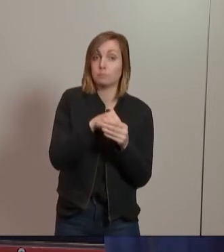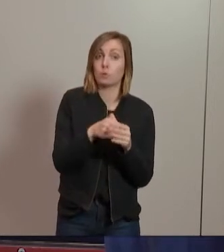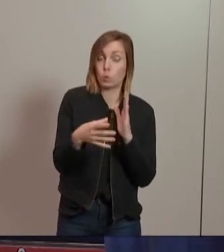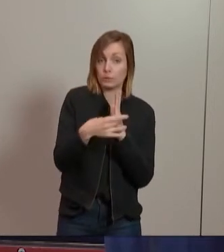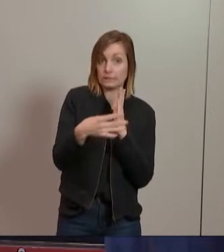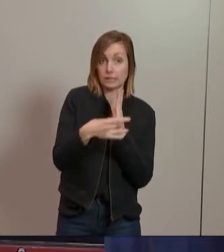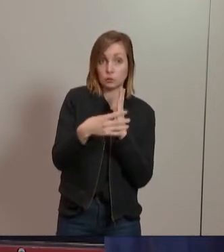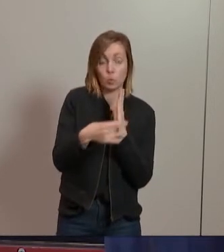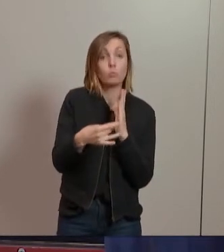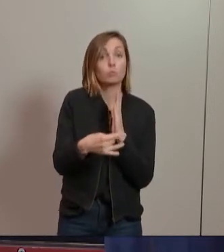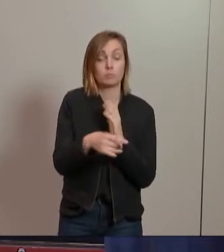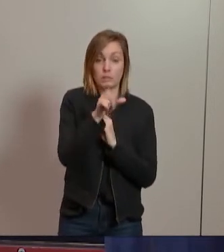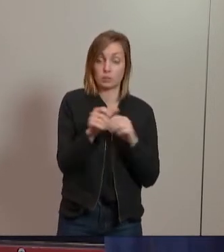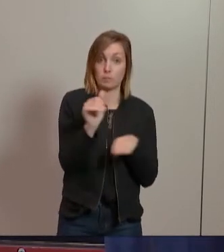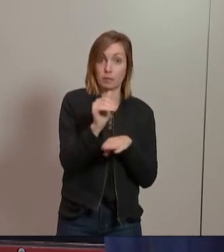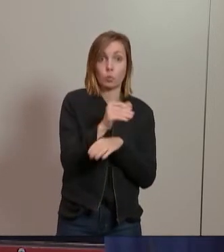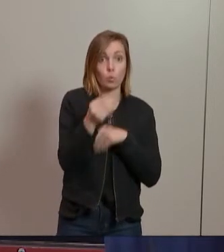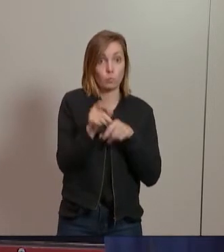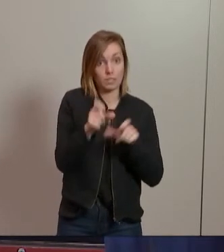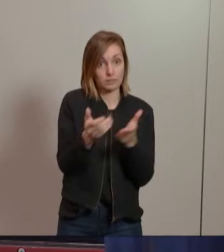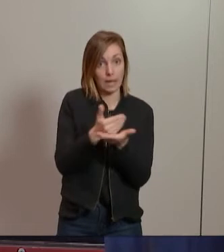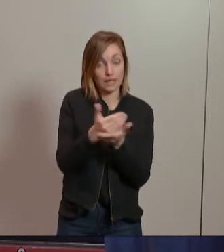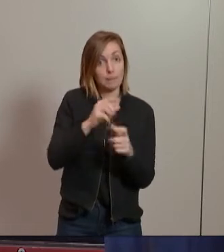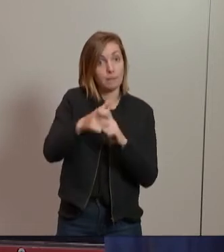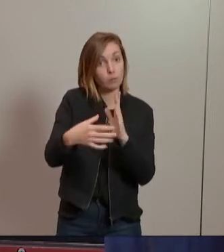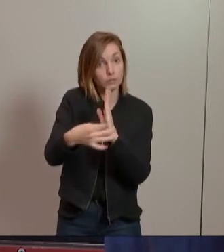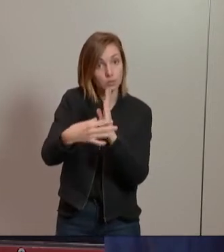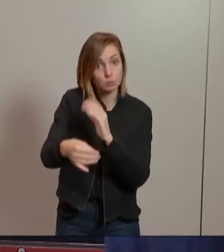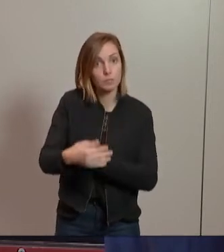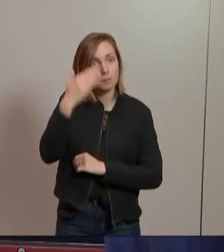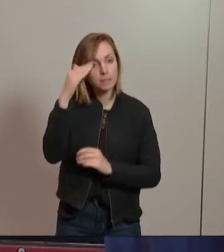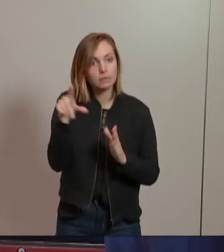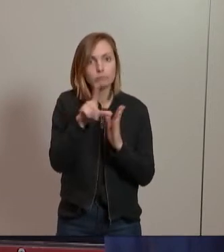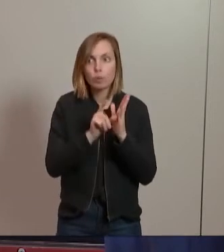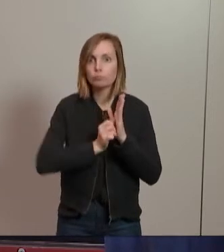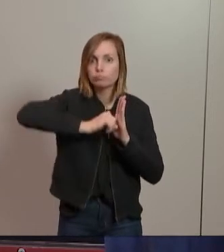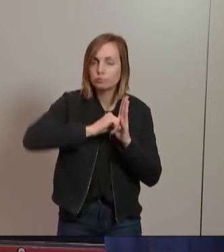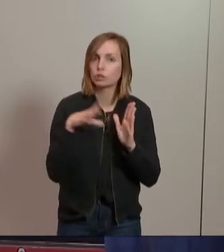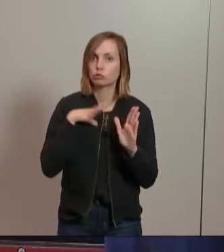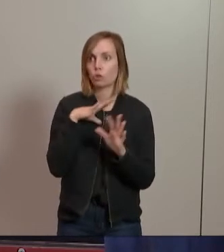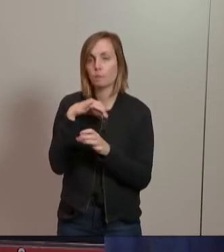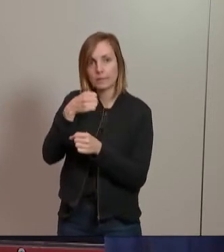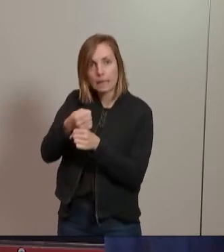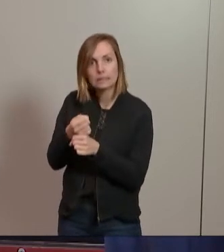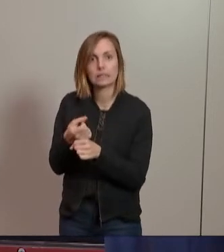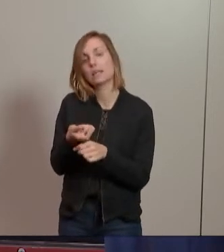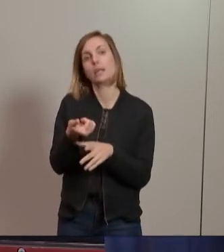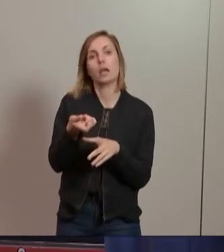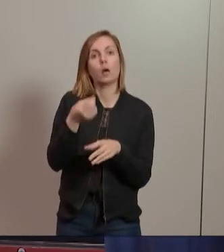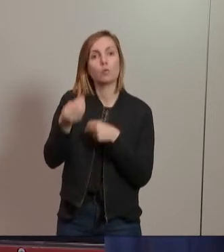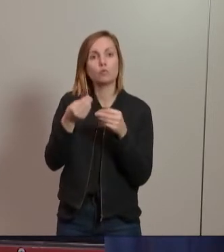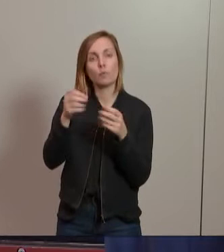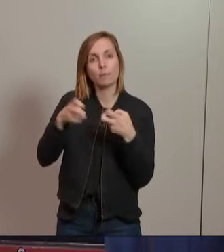salariés et doivent donner lieu à des cotisations. Le non-respect de cette obligation entraîne des pénalités et des majorations de retard en cas